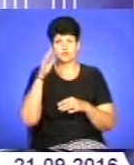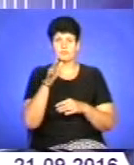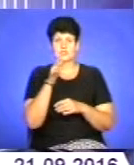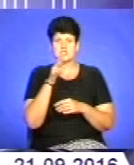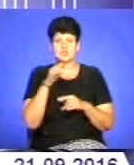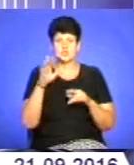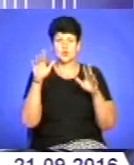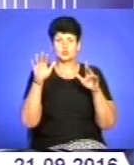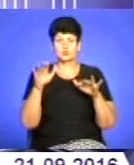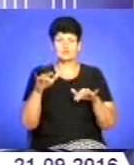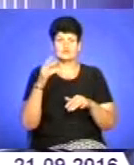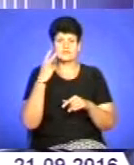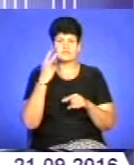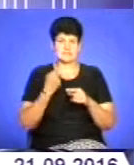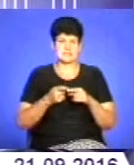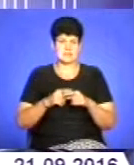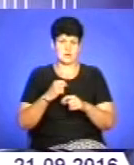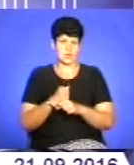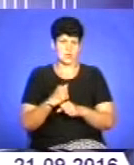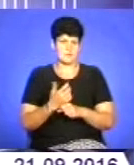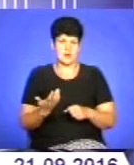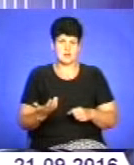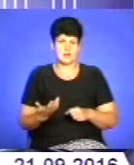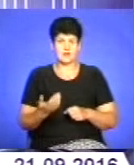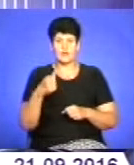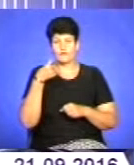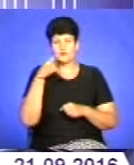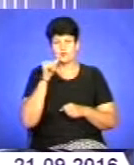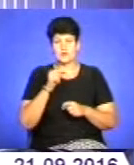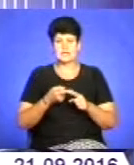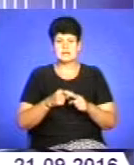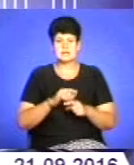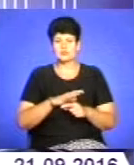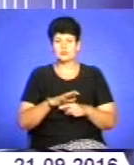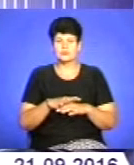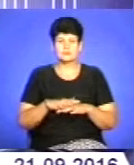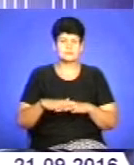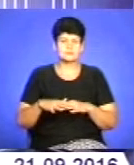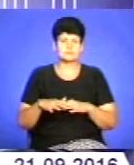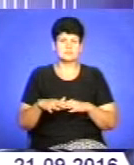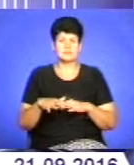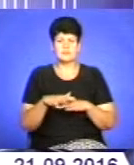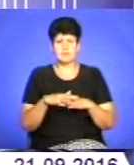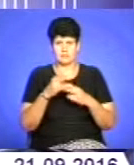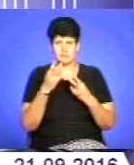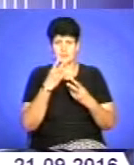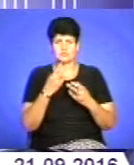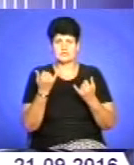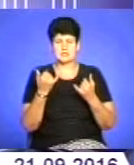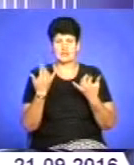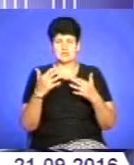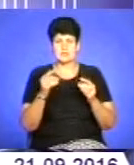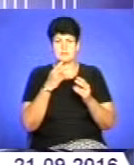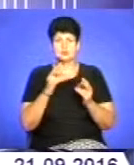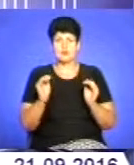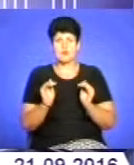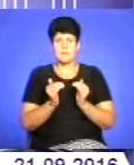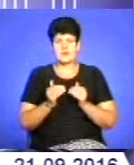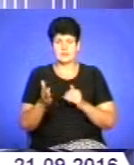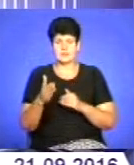кажуть, місцеві вони завжди це роблять. І вчора це було просто масово. На даний момент ми бачимо вже трошки менше риби, вони кажуть,